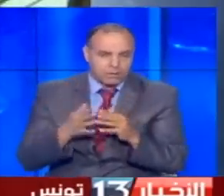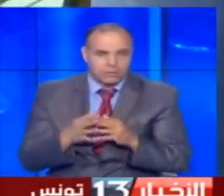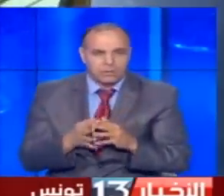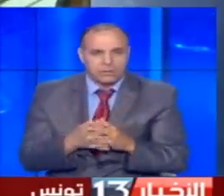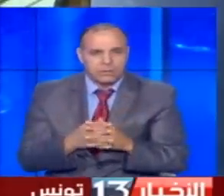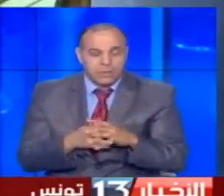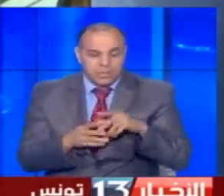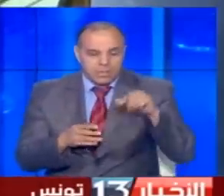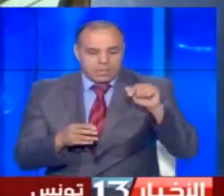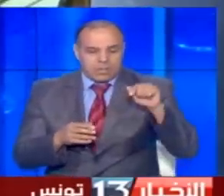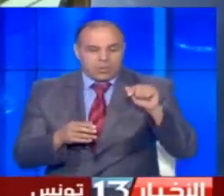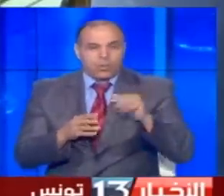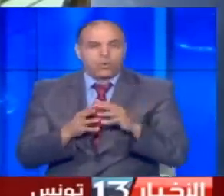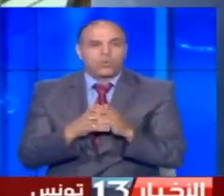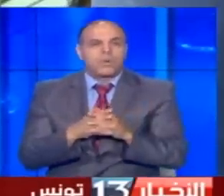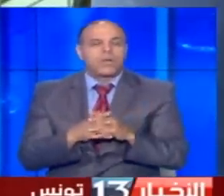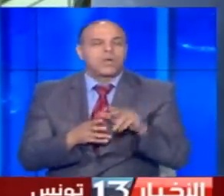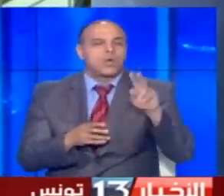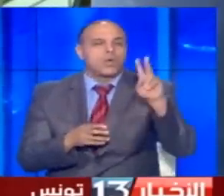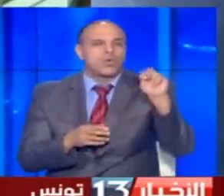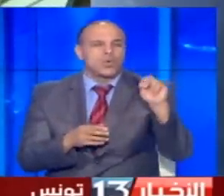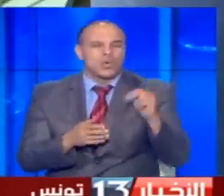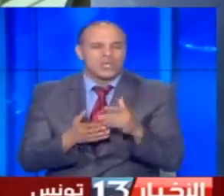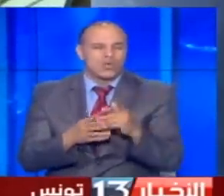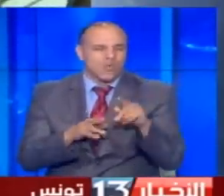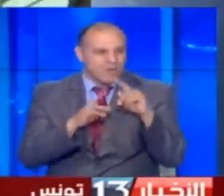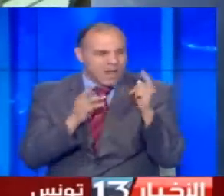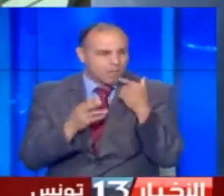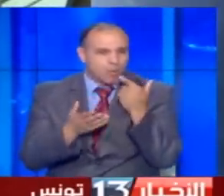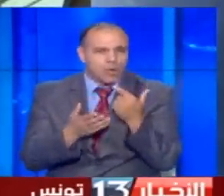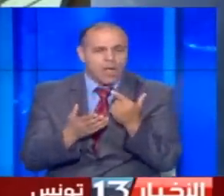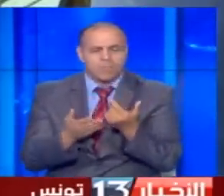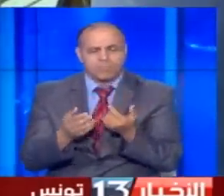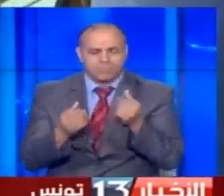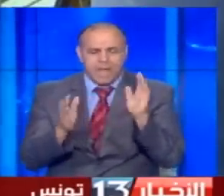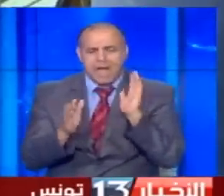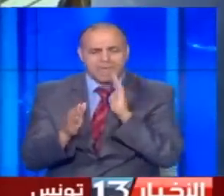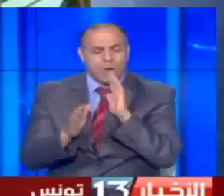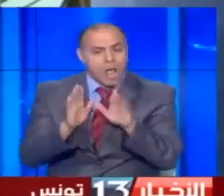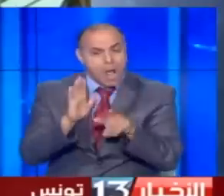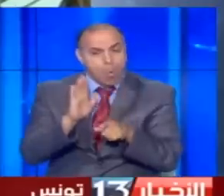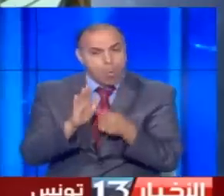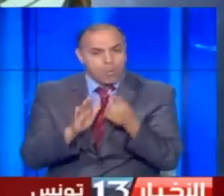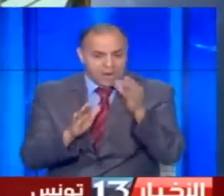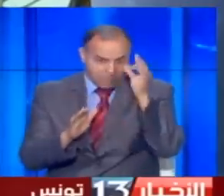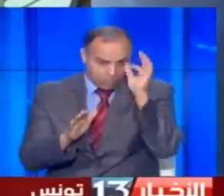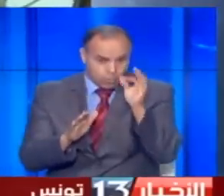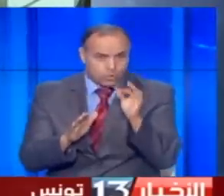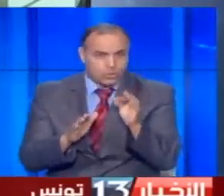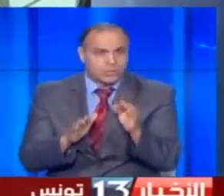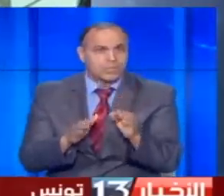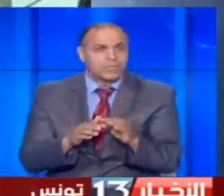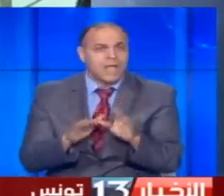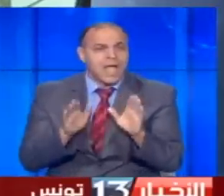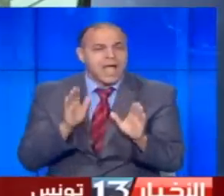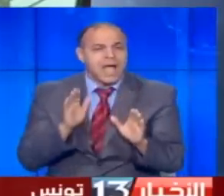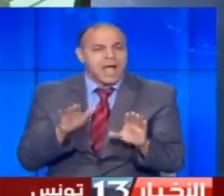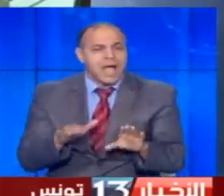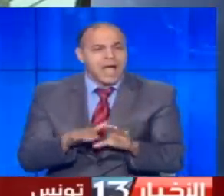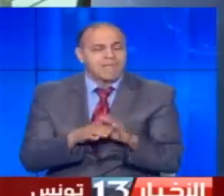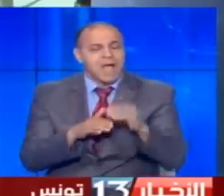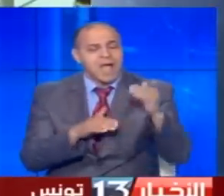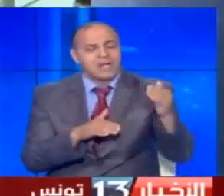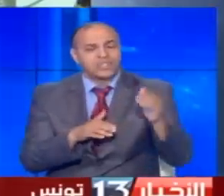اليوم تظاهرات في العالم منهم تظهر هذه في تونس اللي لاول مره بتم التظاهره في خارج ال بيريز